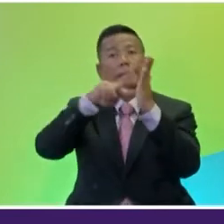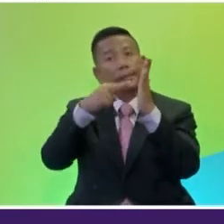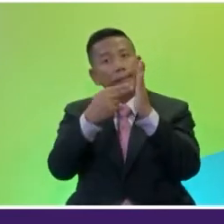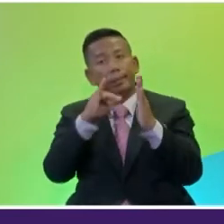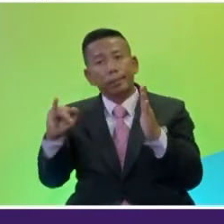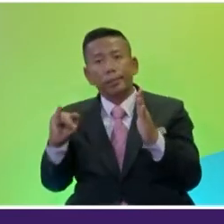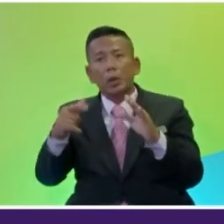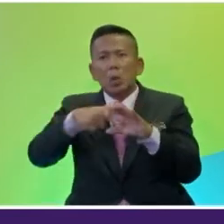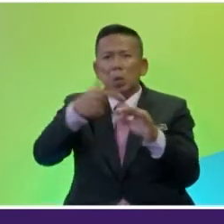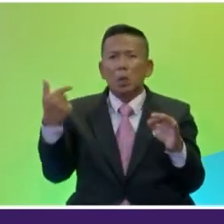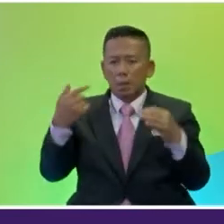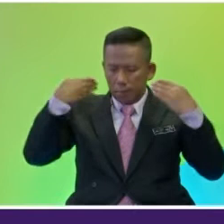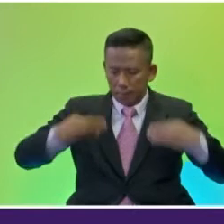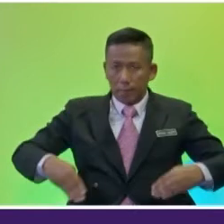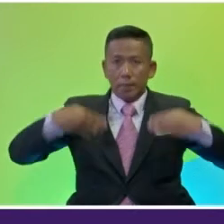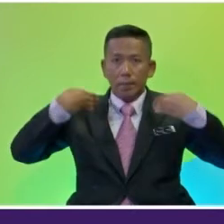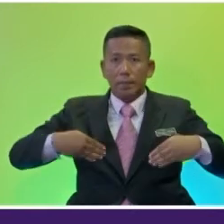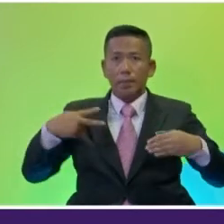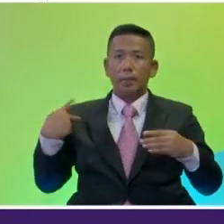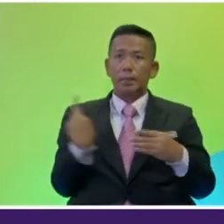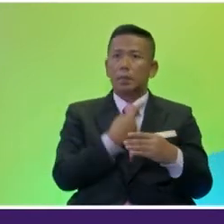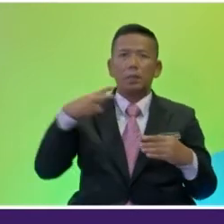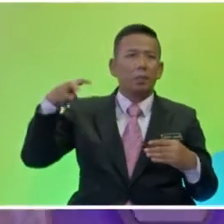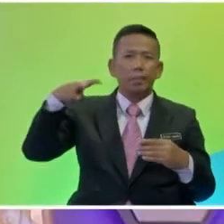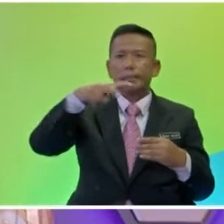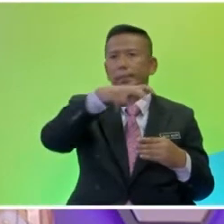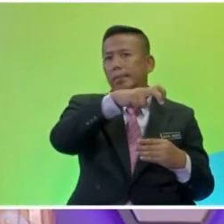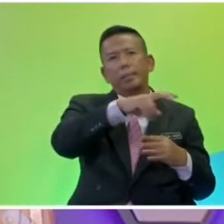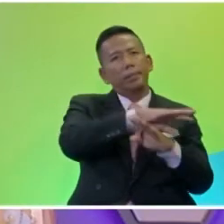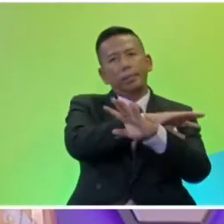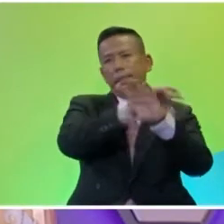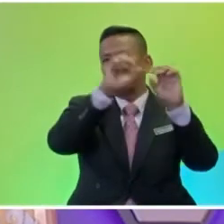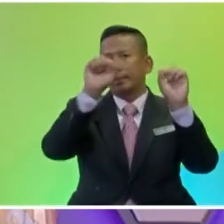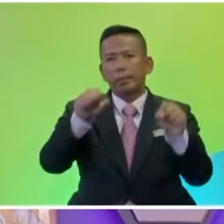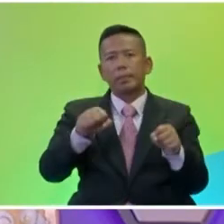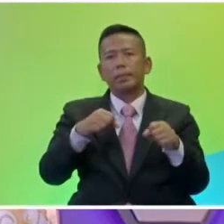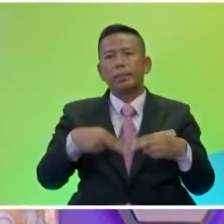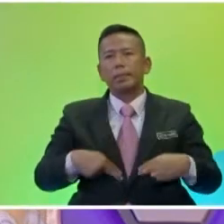di luar badan kita contoh di luar badan kita baris ini tidak memiliki ciri hidup